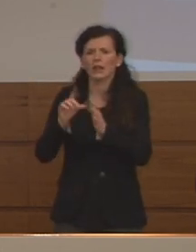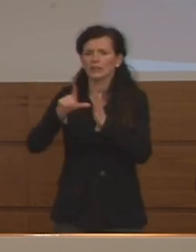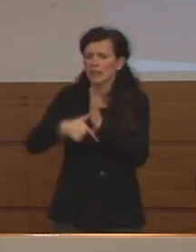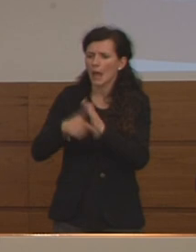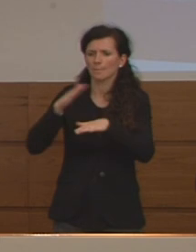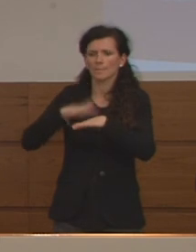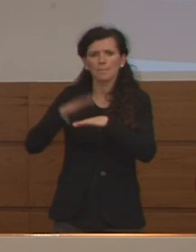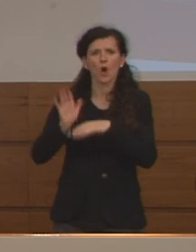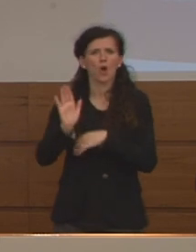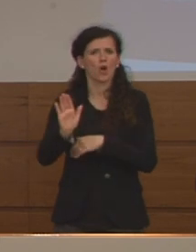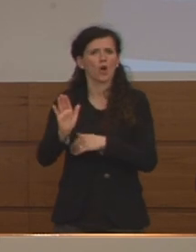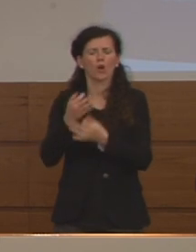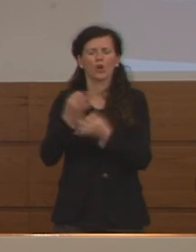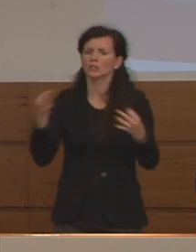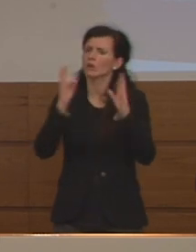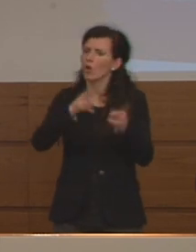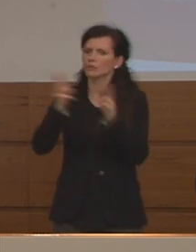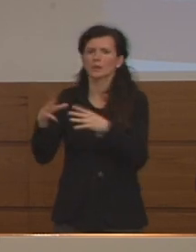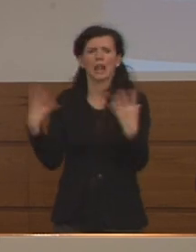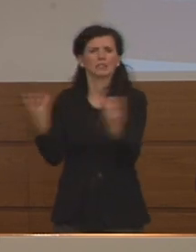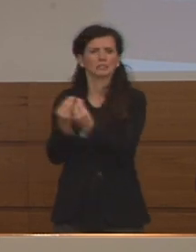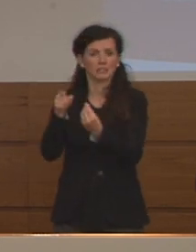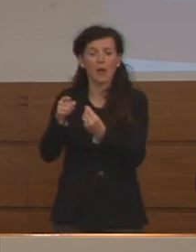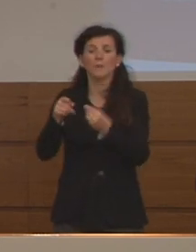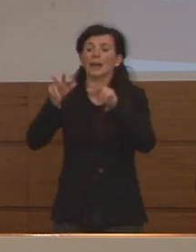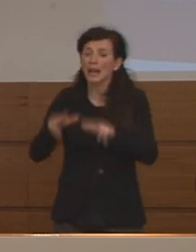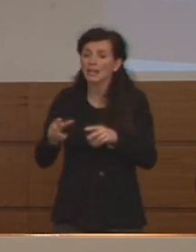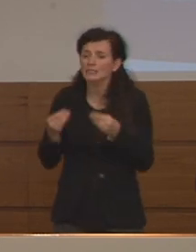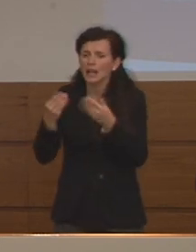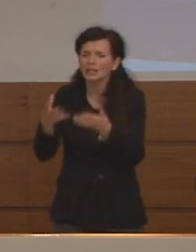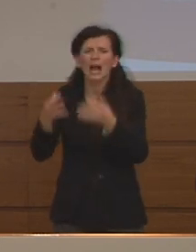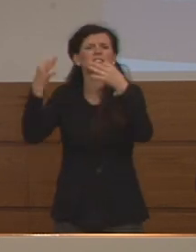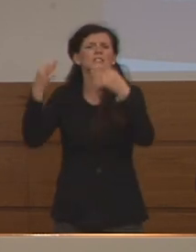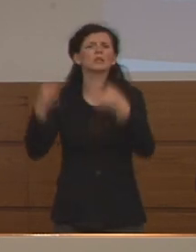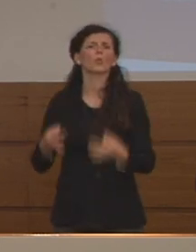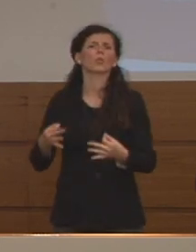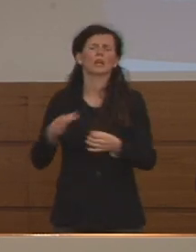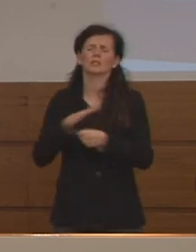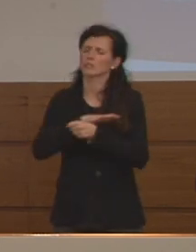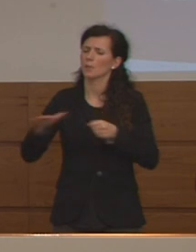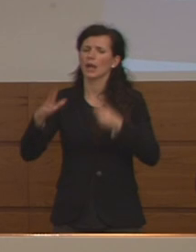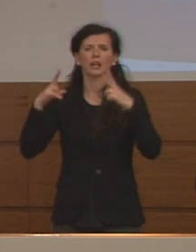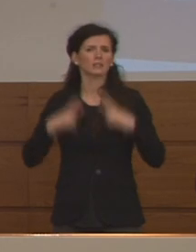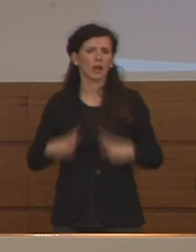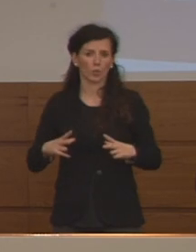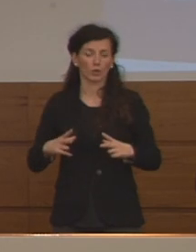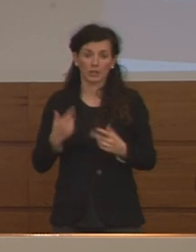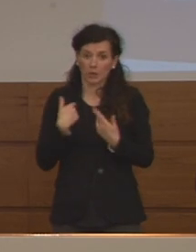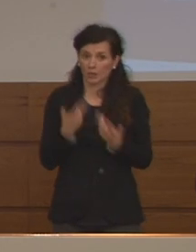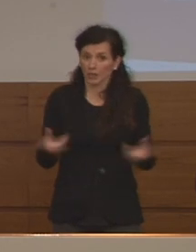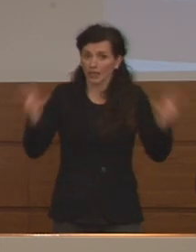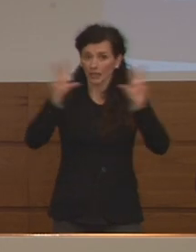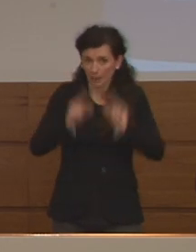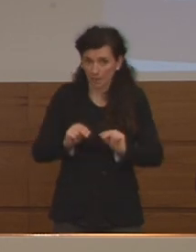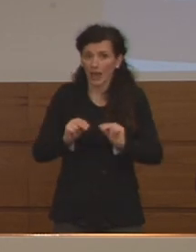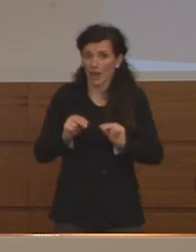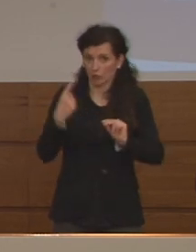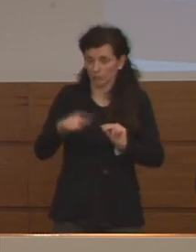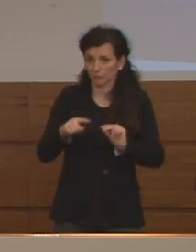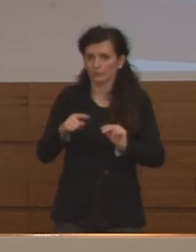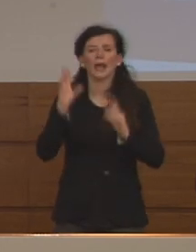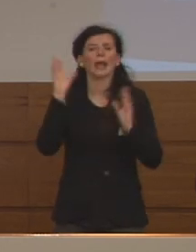dovuti e soprattutto la garanzia che questo avviene in piena sicurezza e tranquillità ribadisco questo e